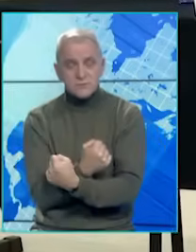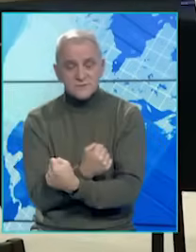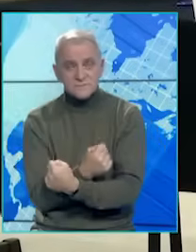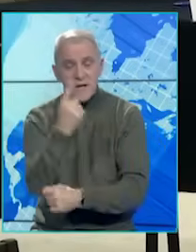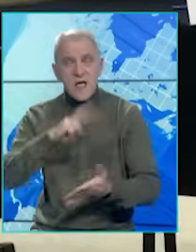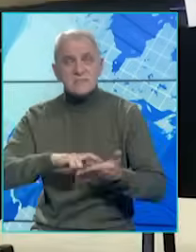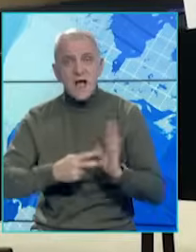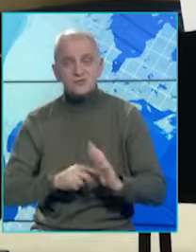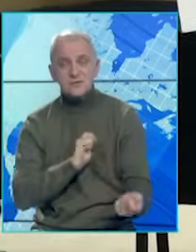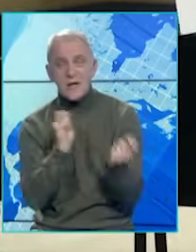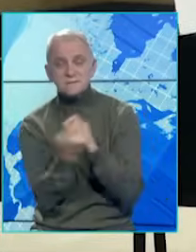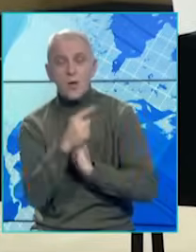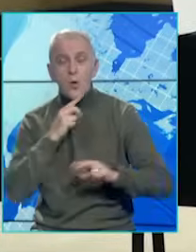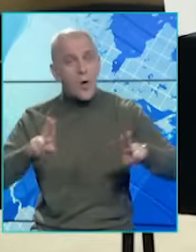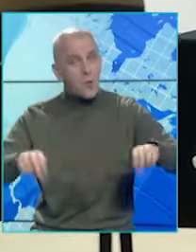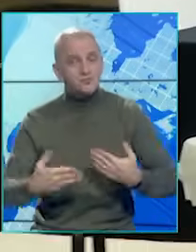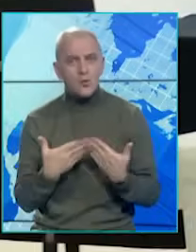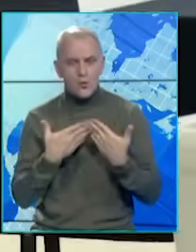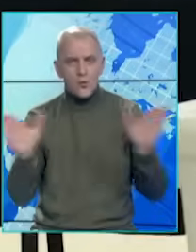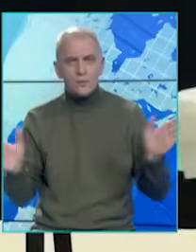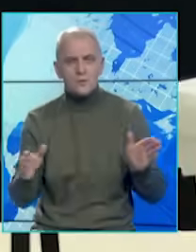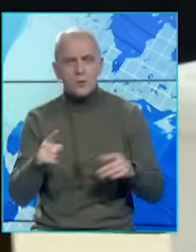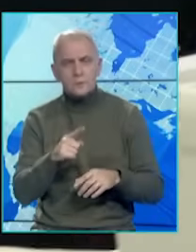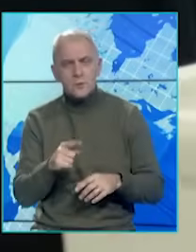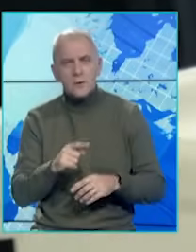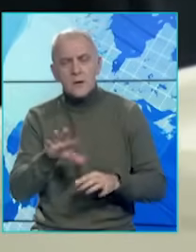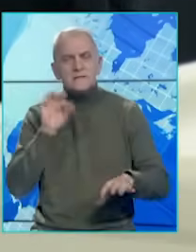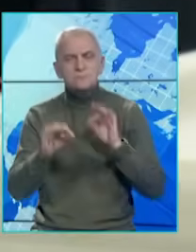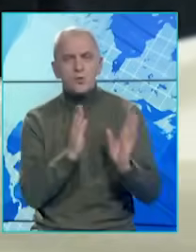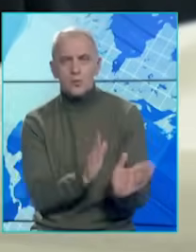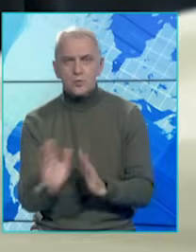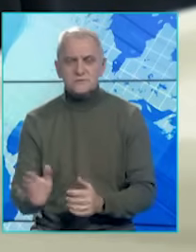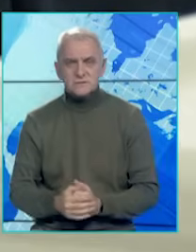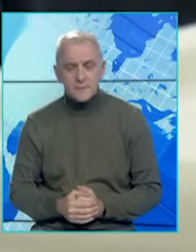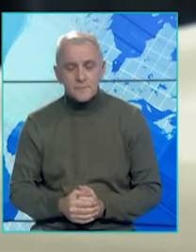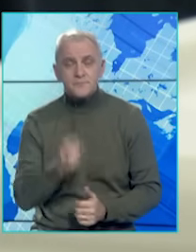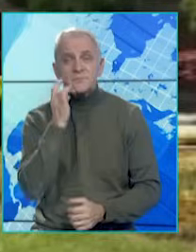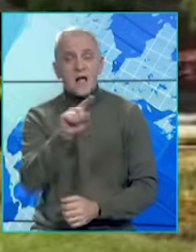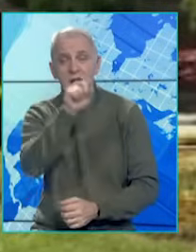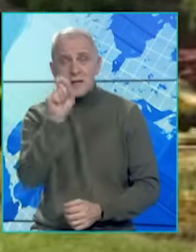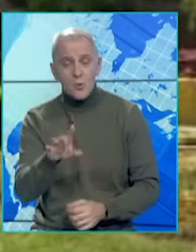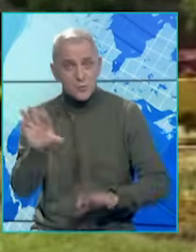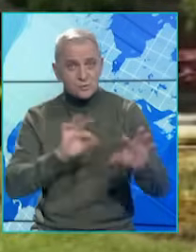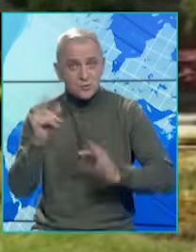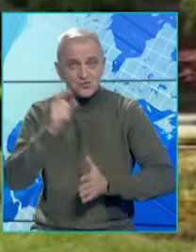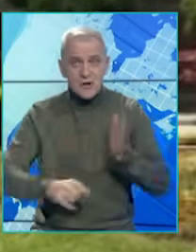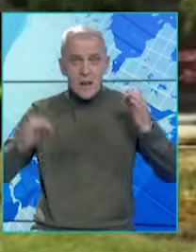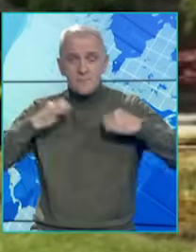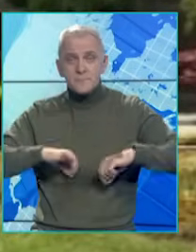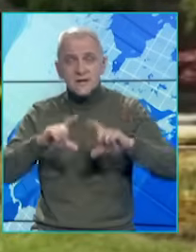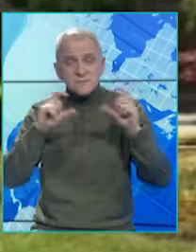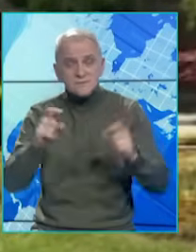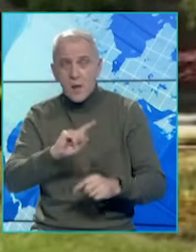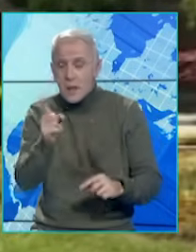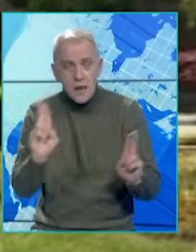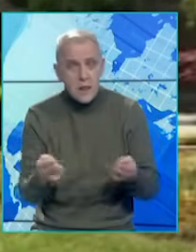i tehničke izmjene koje će omogućiti transparentnost i integriteta izbornog procesa. Kada je u pitanju izbor člana predsjedništva, s obzirom da